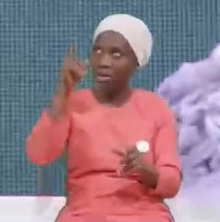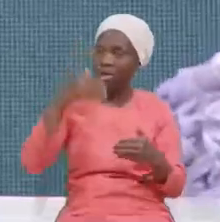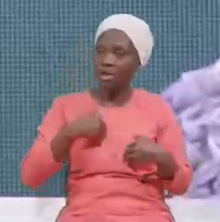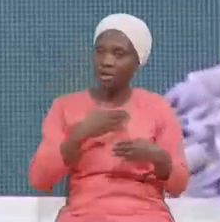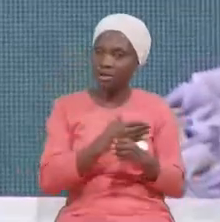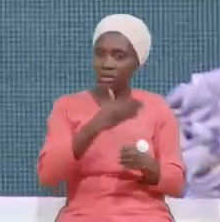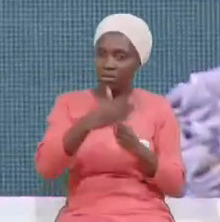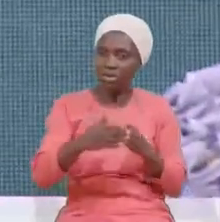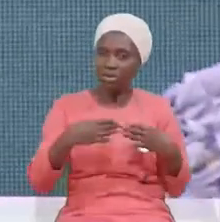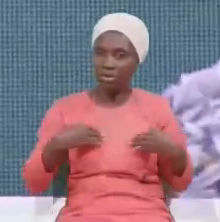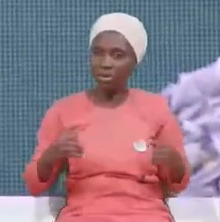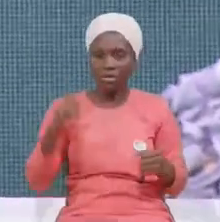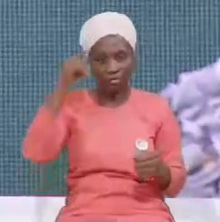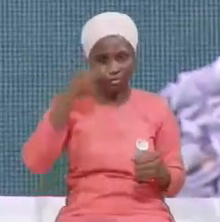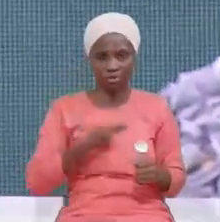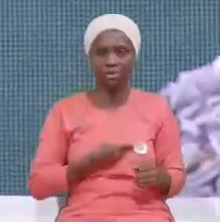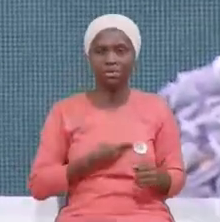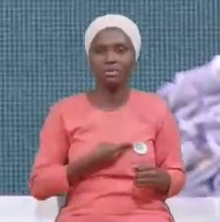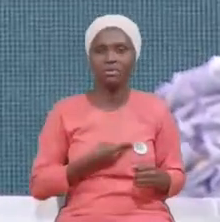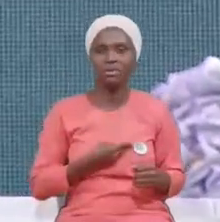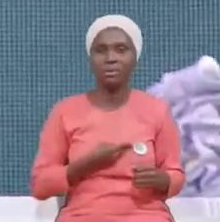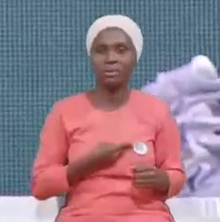il a la guérison holistique pour nous.